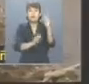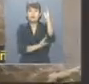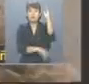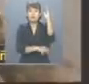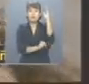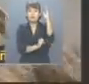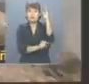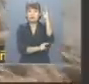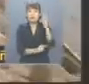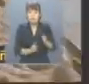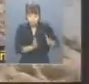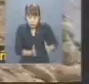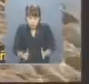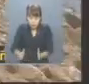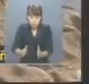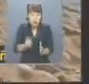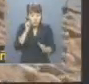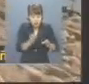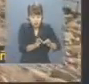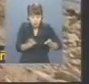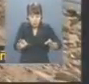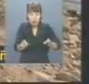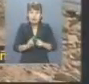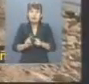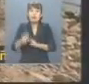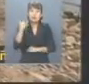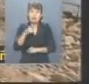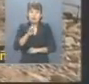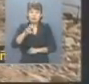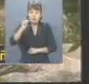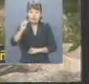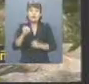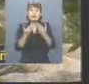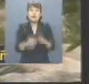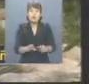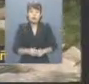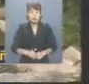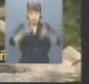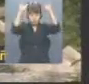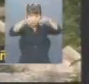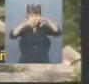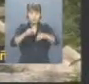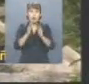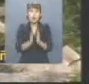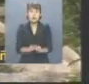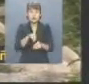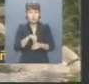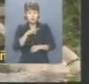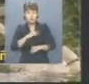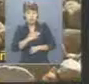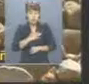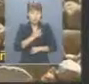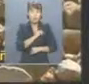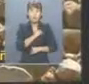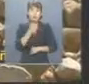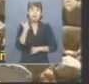แม่น้ำสายใหม่กว้างกว่า100เมตรสร้างความหวาดผวาให้ชาวบ้านทุกครั้งที่มีฝนตกเพราะความทรงจำจากน้ำป่าที่ไหลจากยอดเข